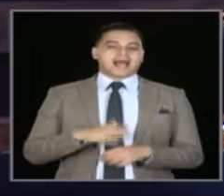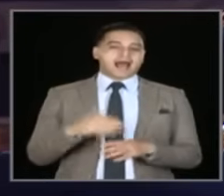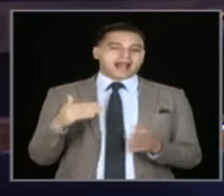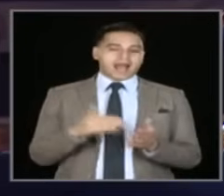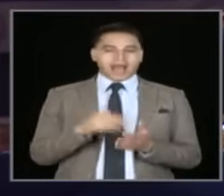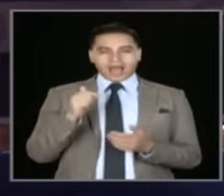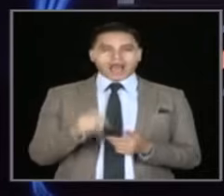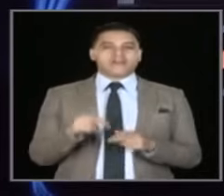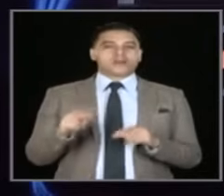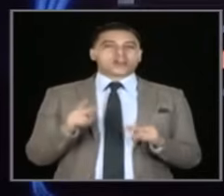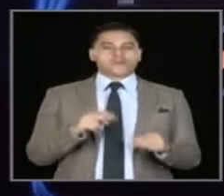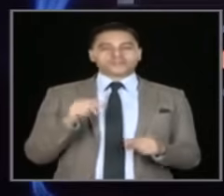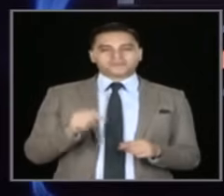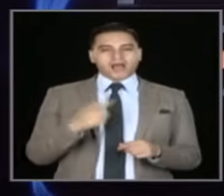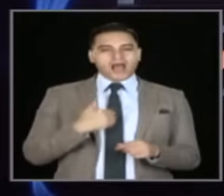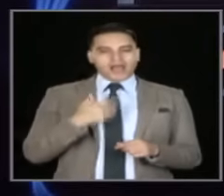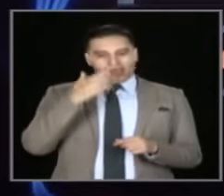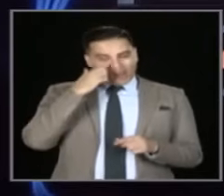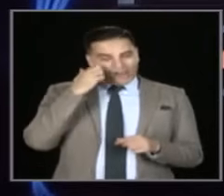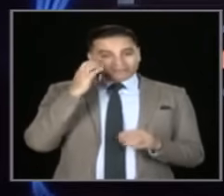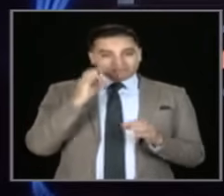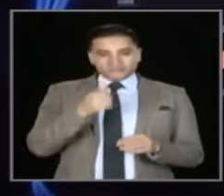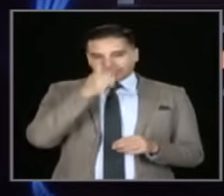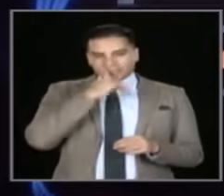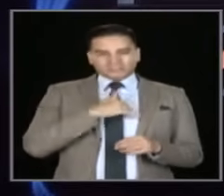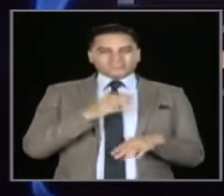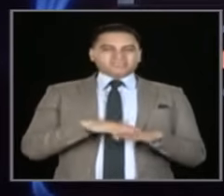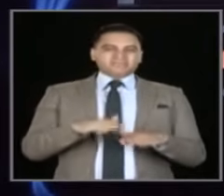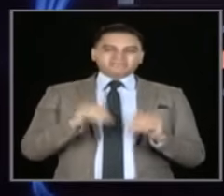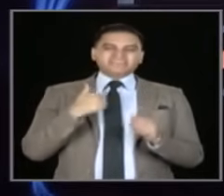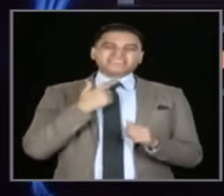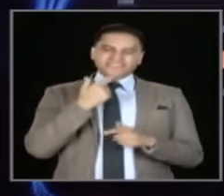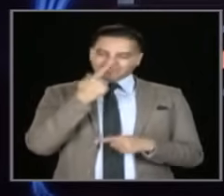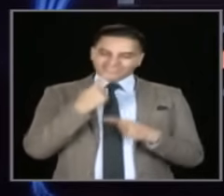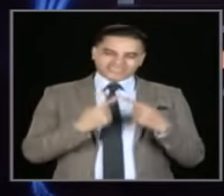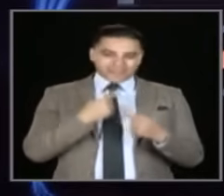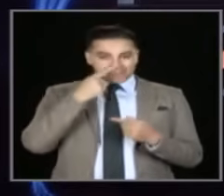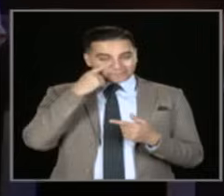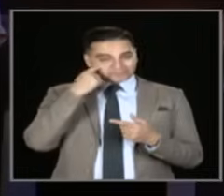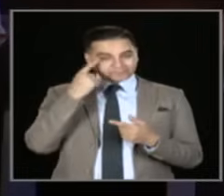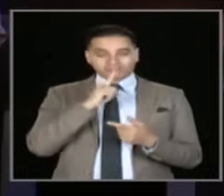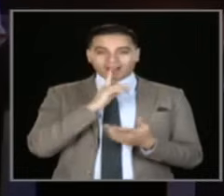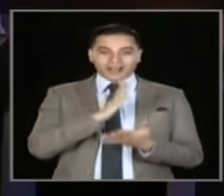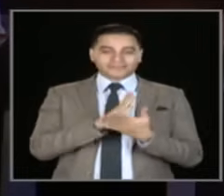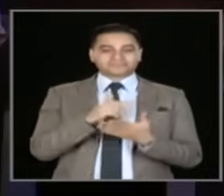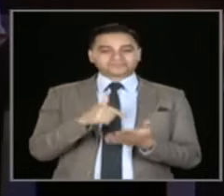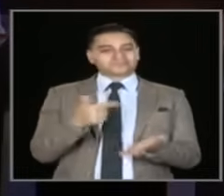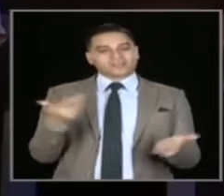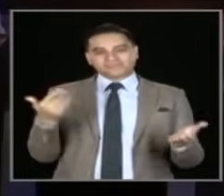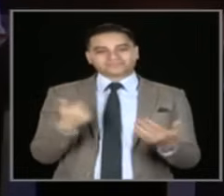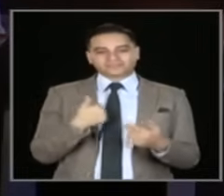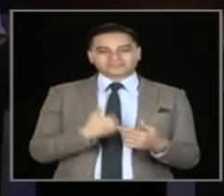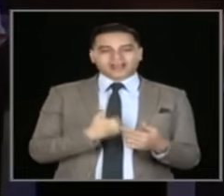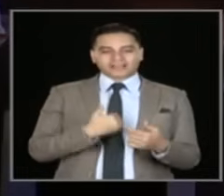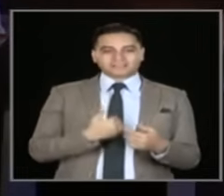ليك في الموسم ده؟ والله أنا زعلان أكيد إن إحنا ودعنا البطولة، وكان نفسي نكمل، بس في نفس الوقت يعني حاسس إن